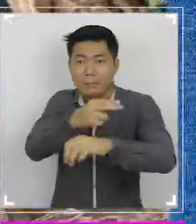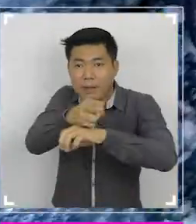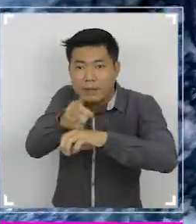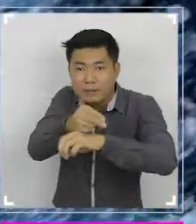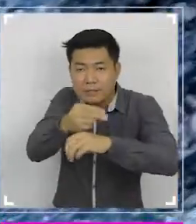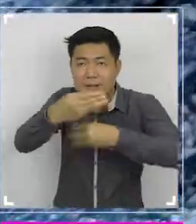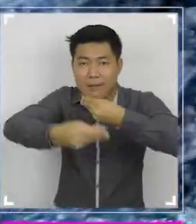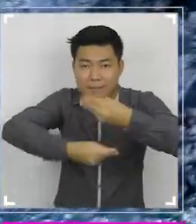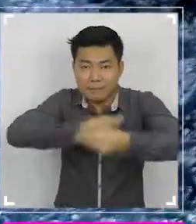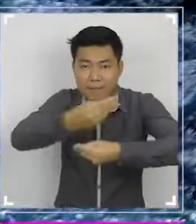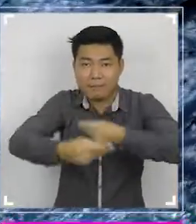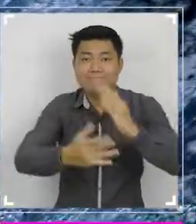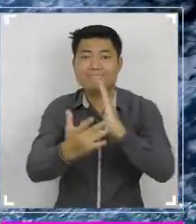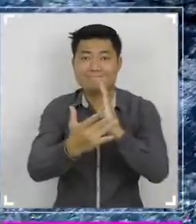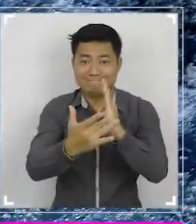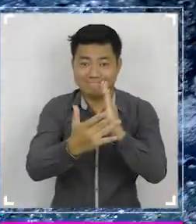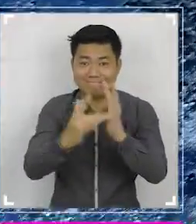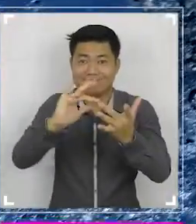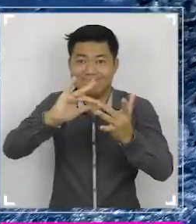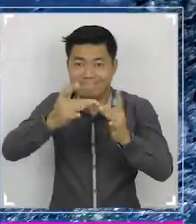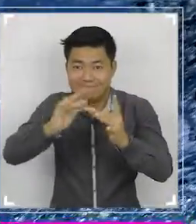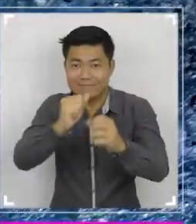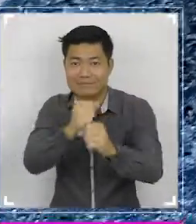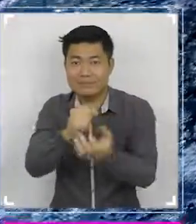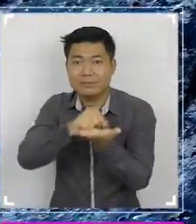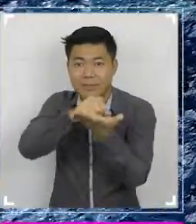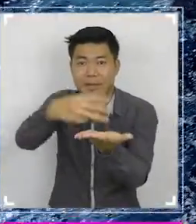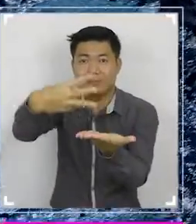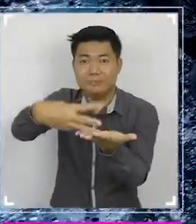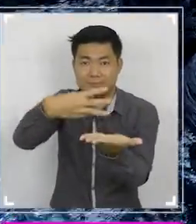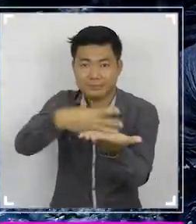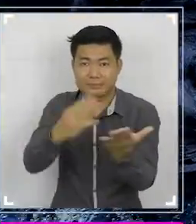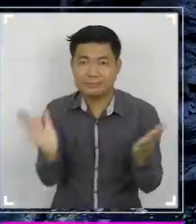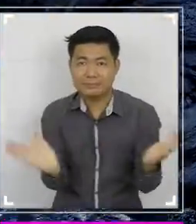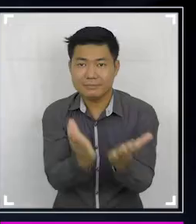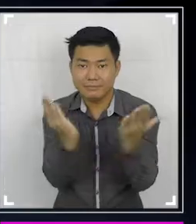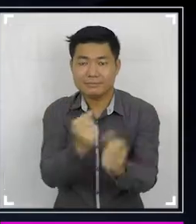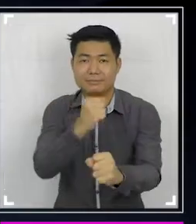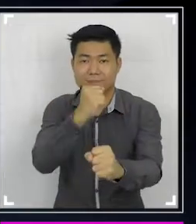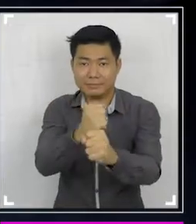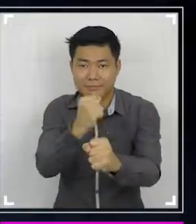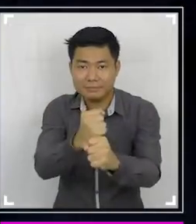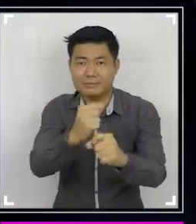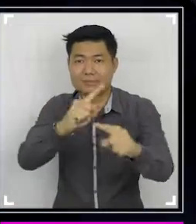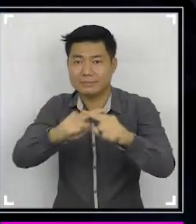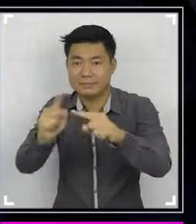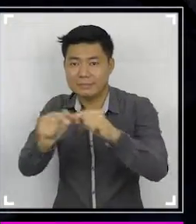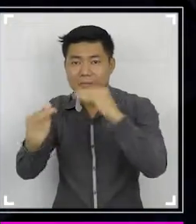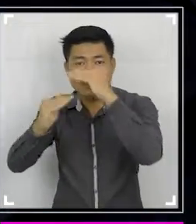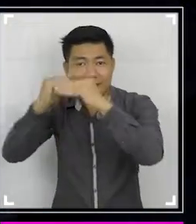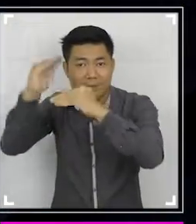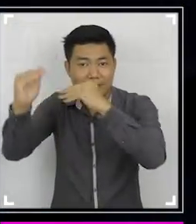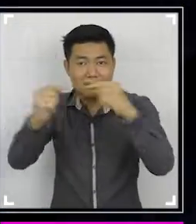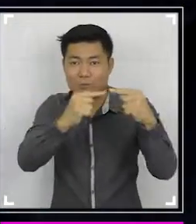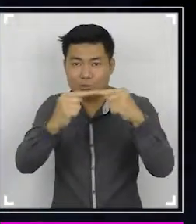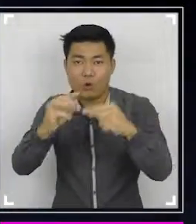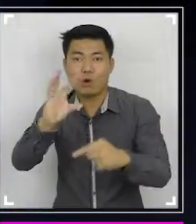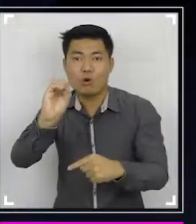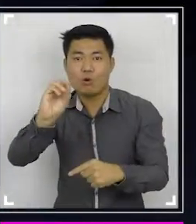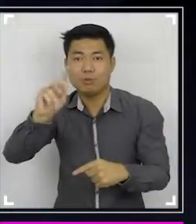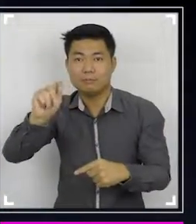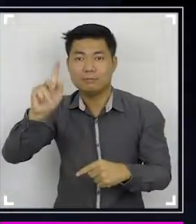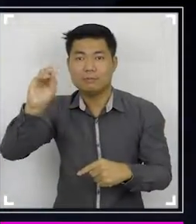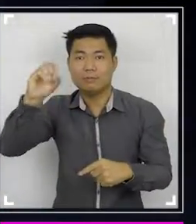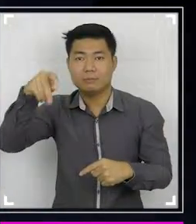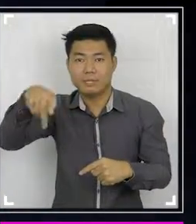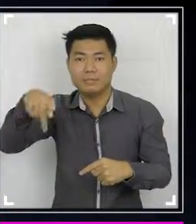ทำสื่อดิจิทัลและช่องทางการตลาดแบบออนไลน์ซึ่งเป็นการบริการวิชาการด้วยการส่งเสริมสนับสนุนและพัฒนาต่อยอดผลิ